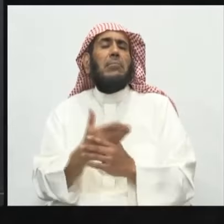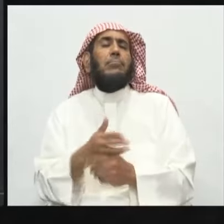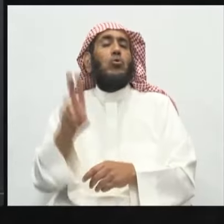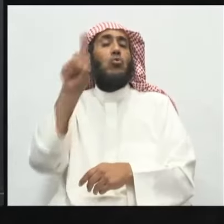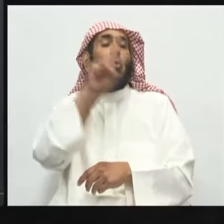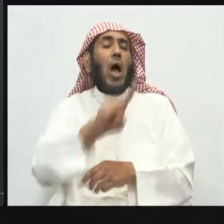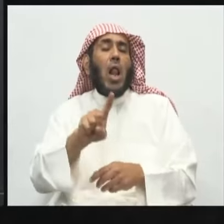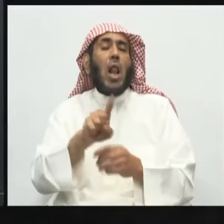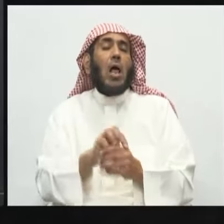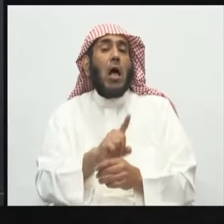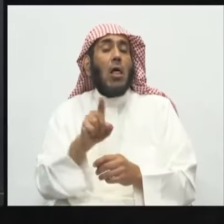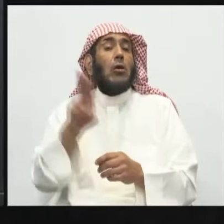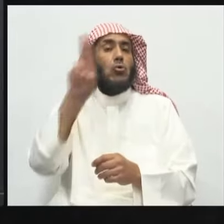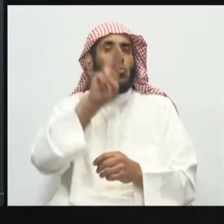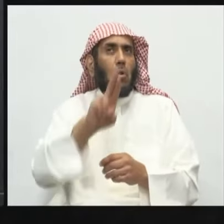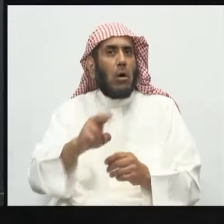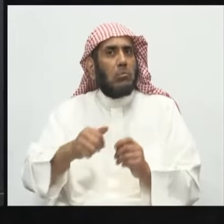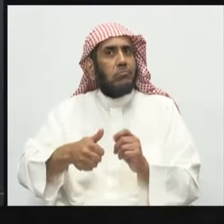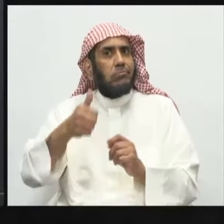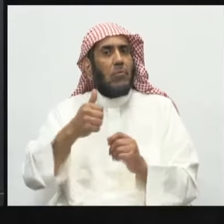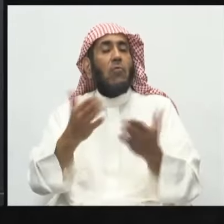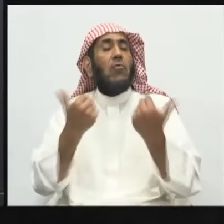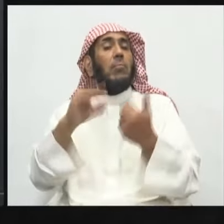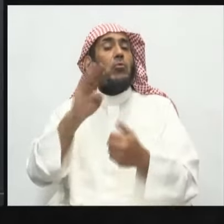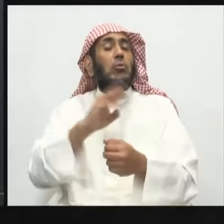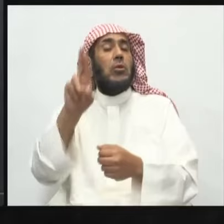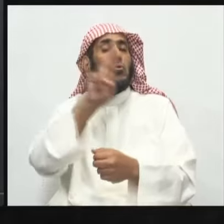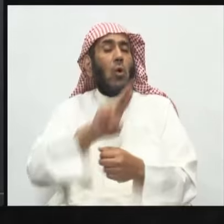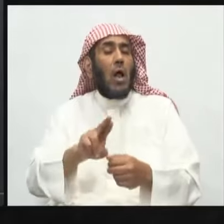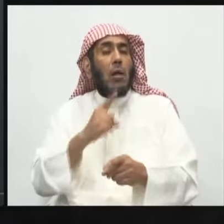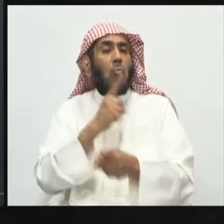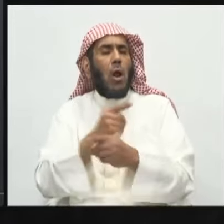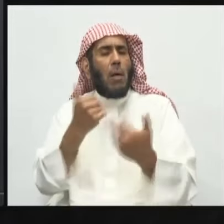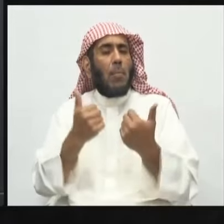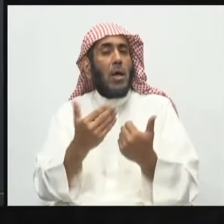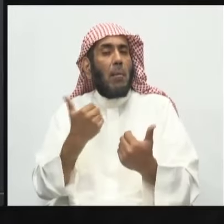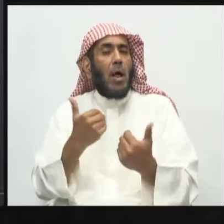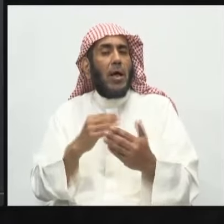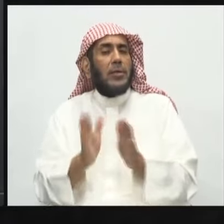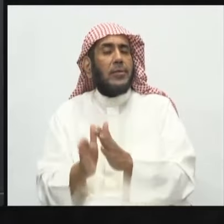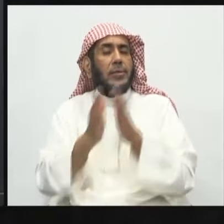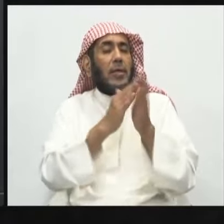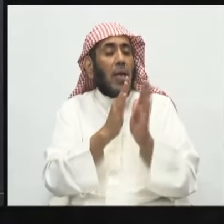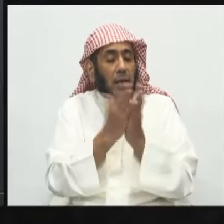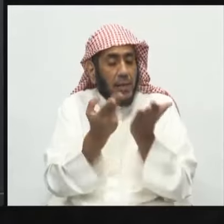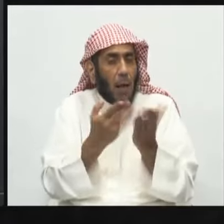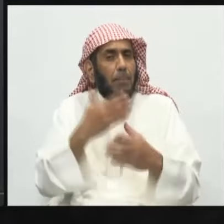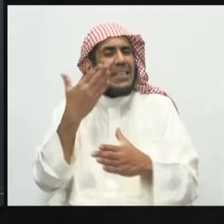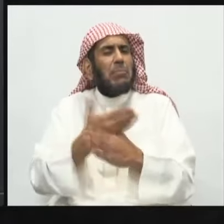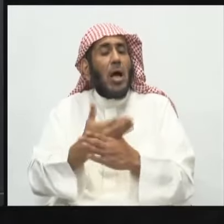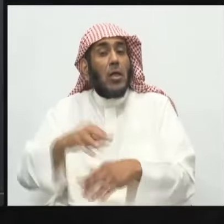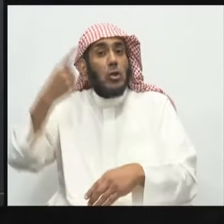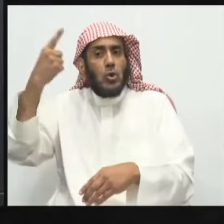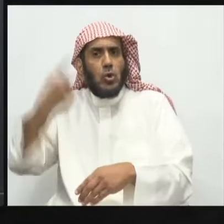السبب هذا سؤال رائع فمن يجيب على هذا السؤال ابنائي قبل ان ننتقل للكتاب لماذا كان